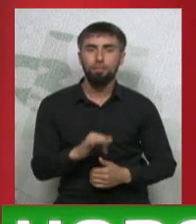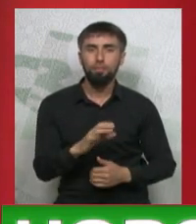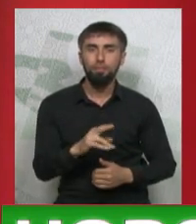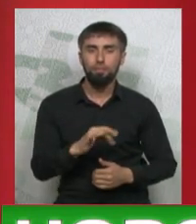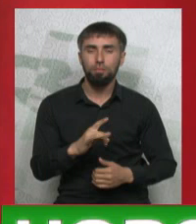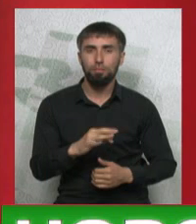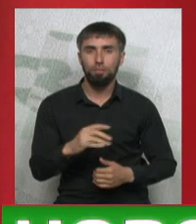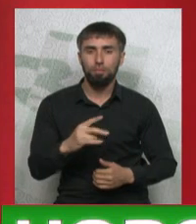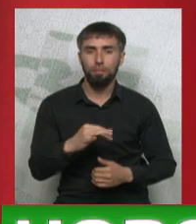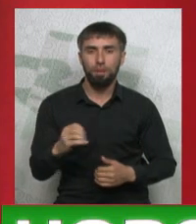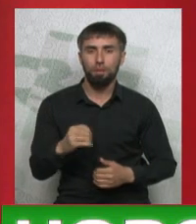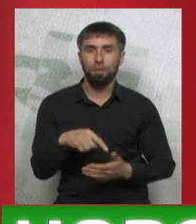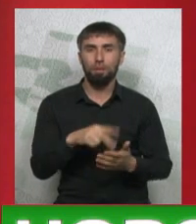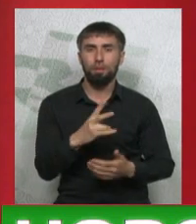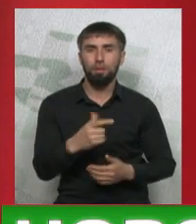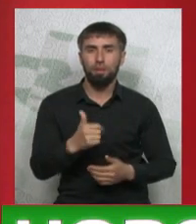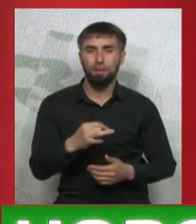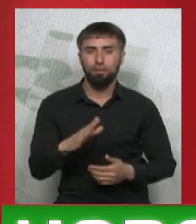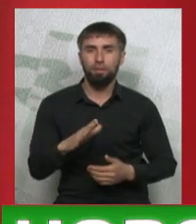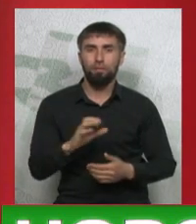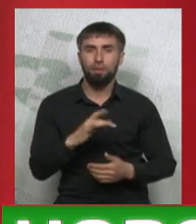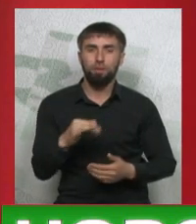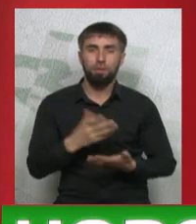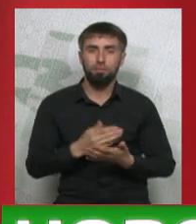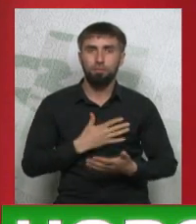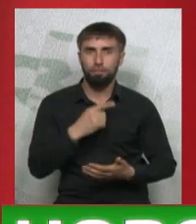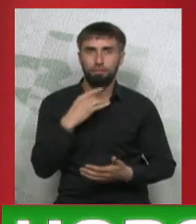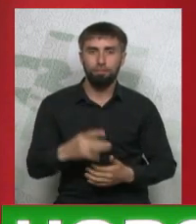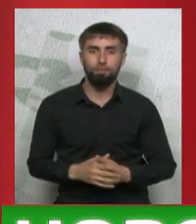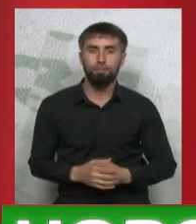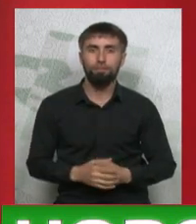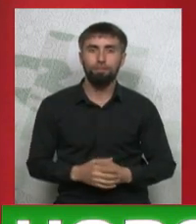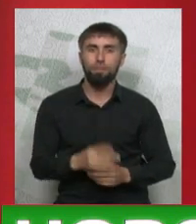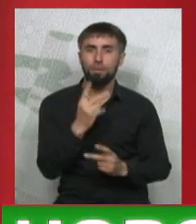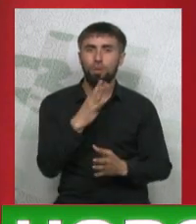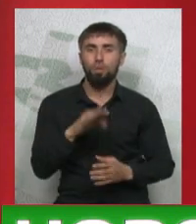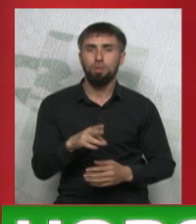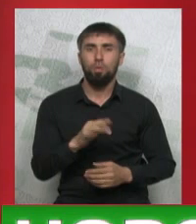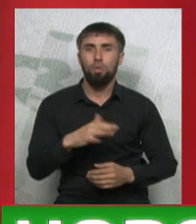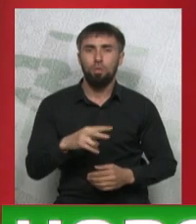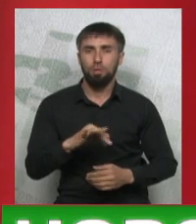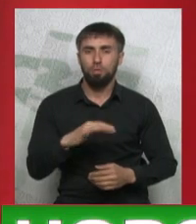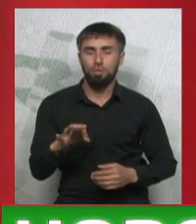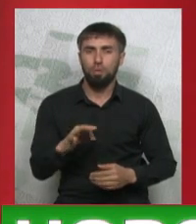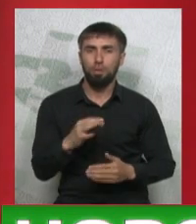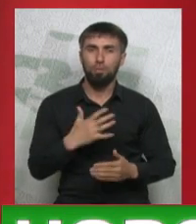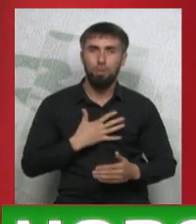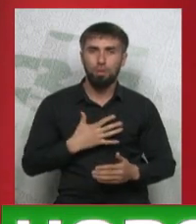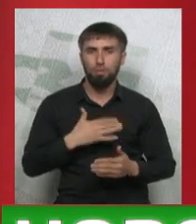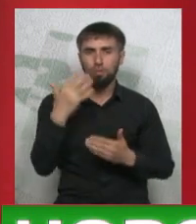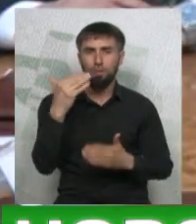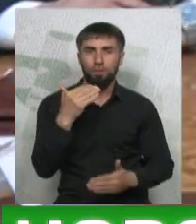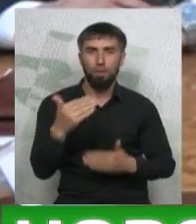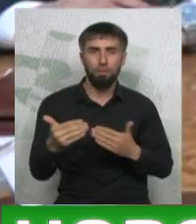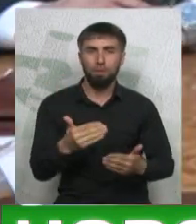искоренению вот этих вот негативных вещей в нашей республике. Независимо от кто-либо. Шинвали, сывали,